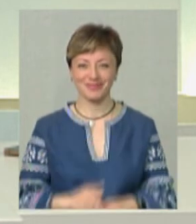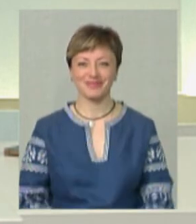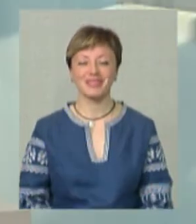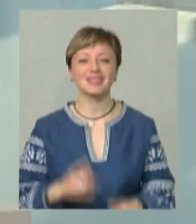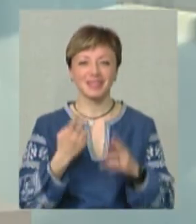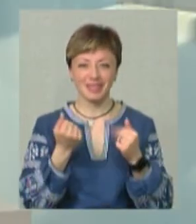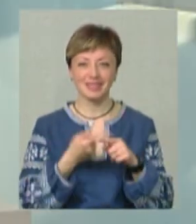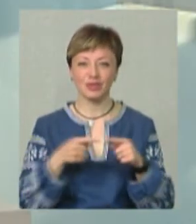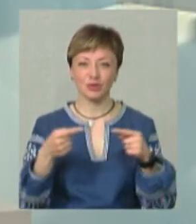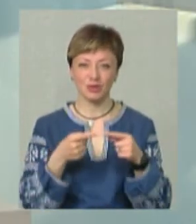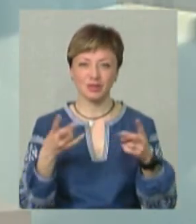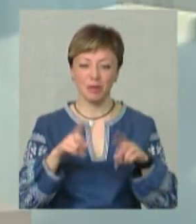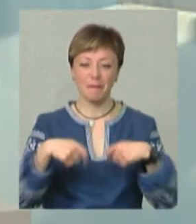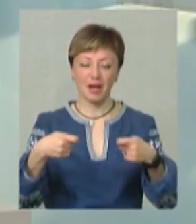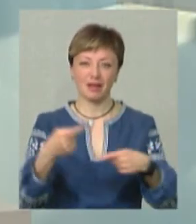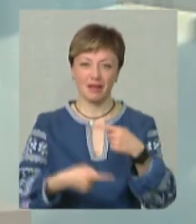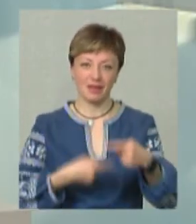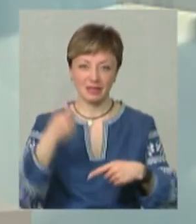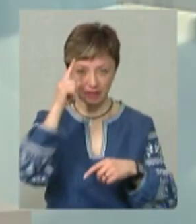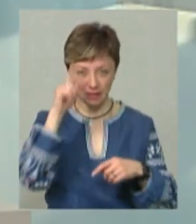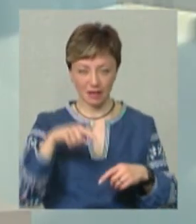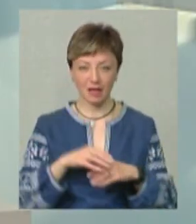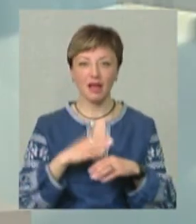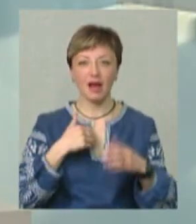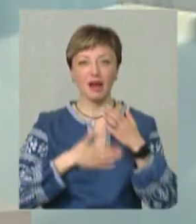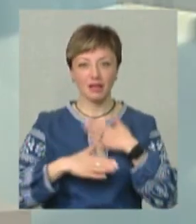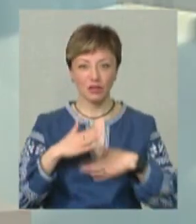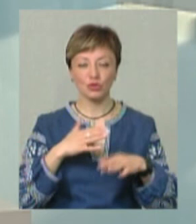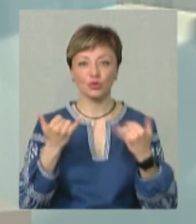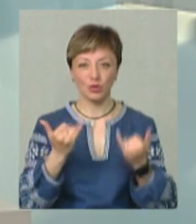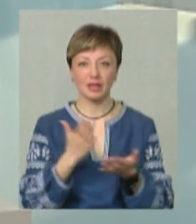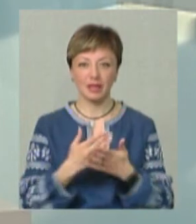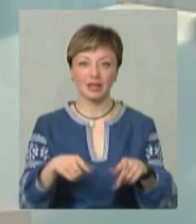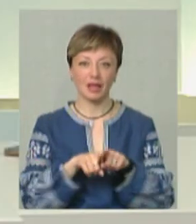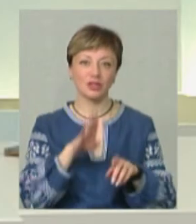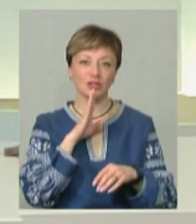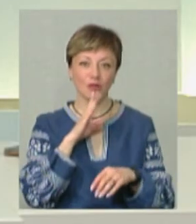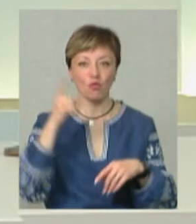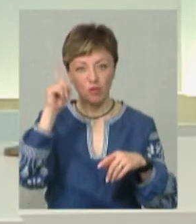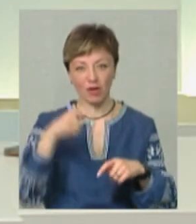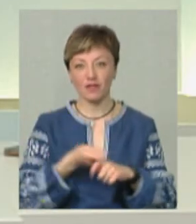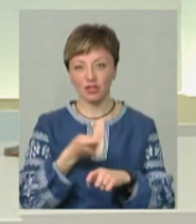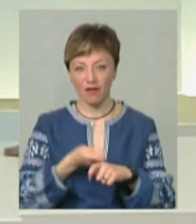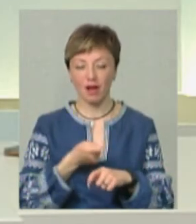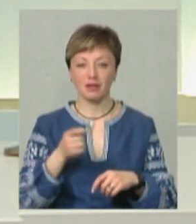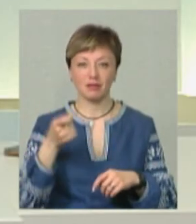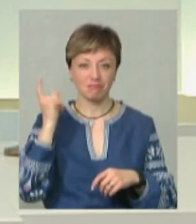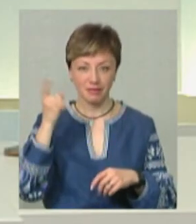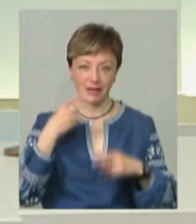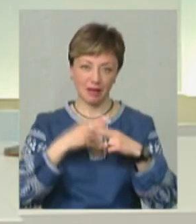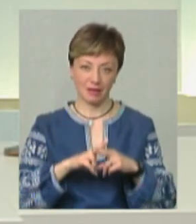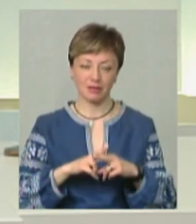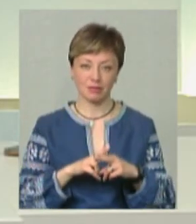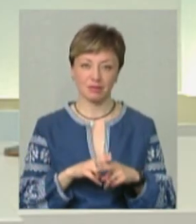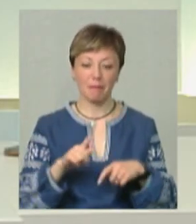точно. Тому потрібно передавати ці знання. Я радію, що, кажу, сьогодні є такі майстрині, які вміють вишивати і займаються